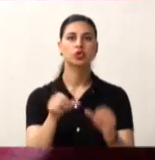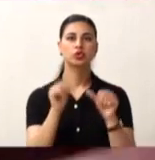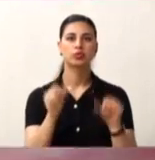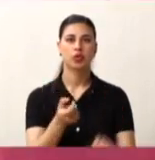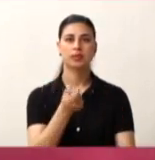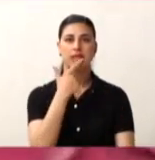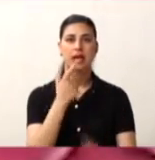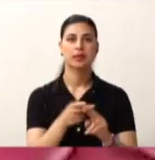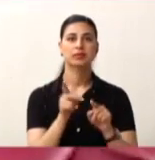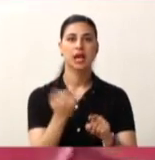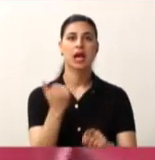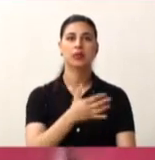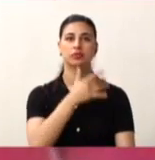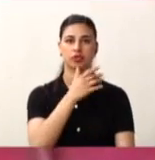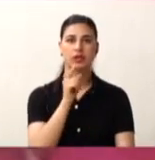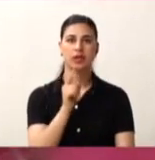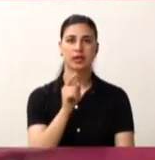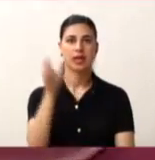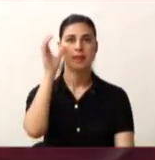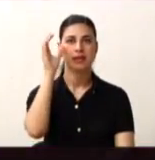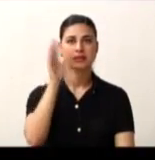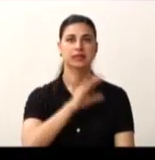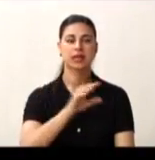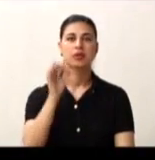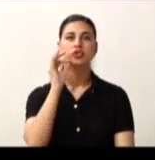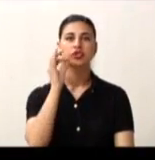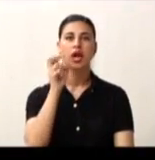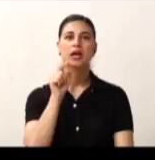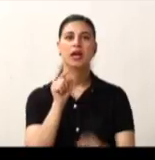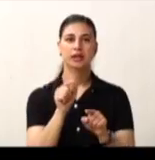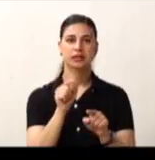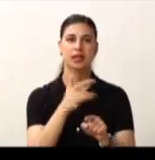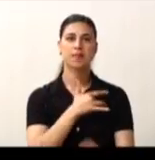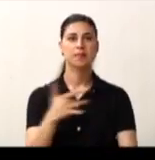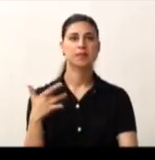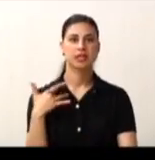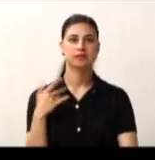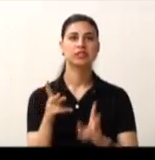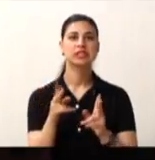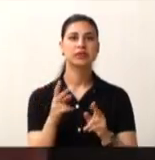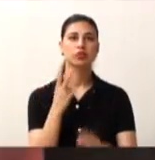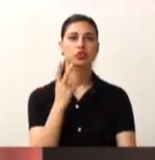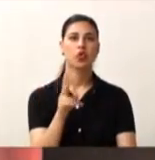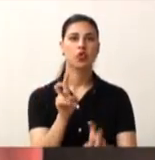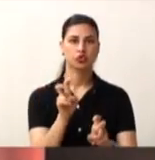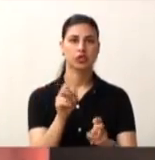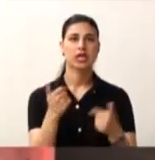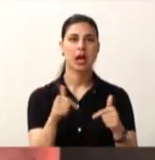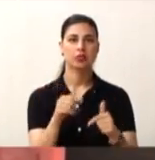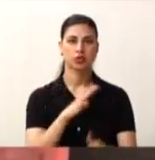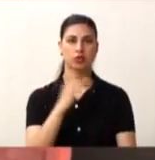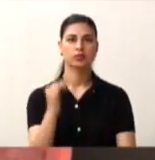იღებს. ამჯერად ტეხასის უნივერსიტეტის მეცნიერებმა შაქრის ზემოქმედება ფილტვის კიბოს ორ სახეობაზე